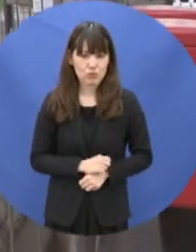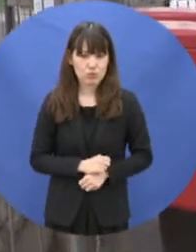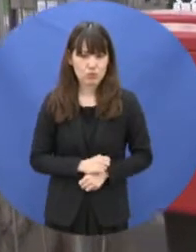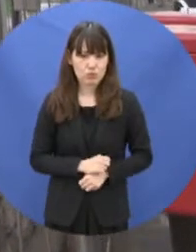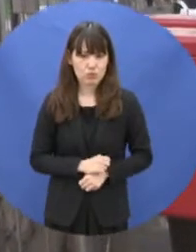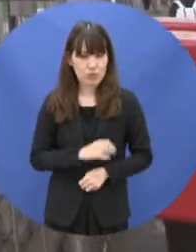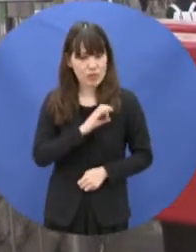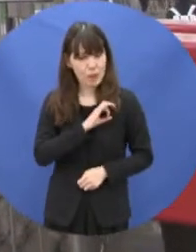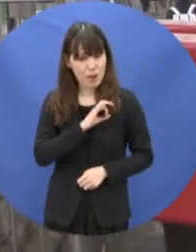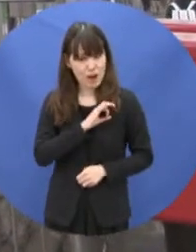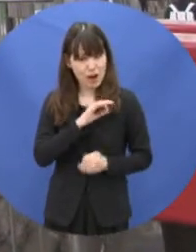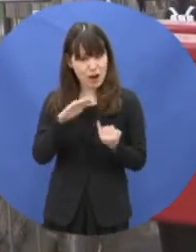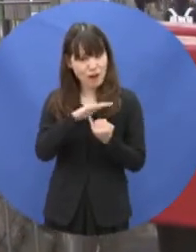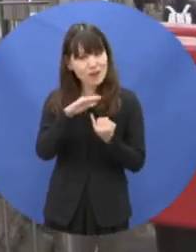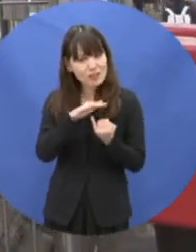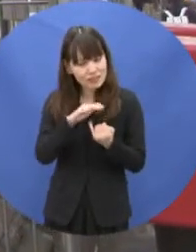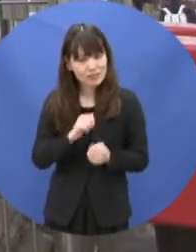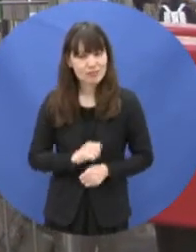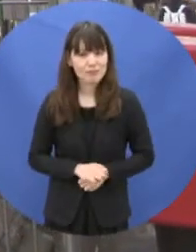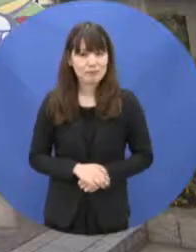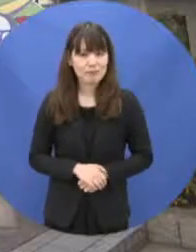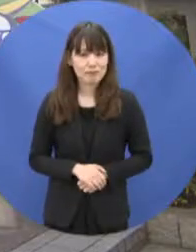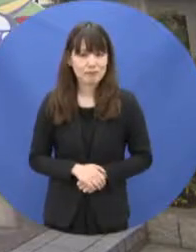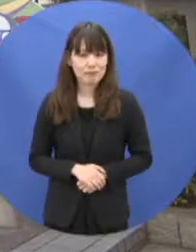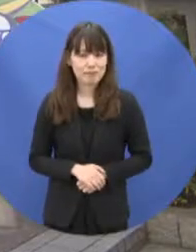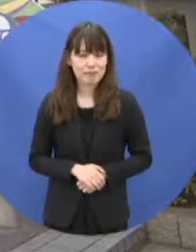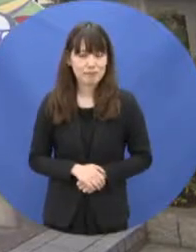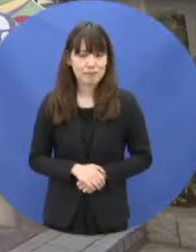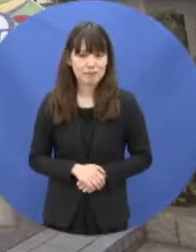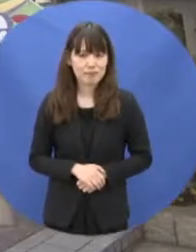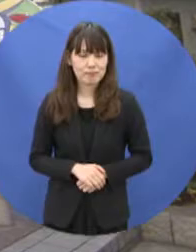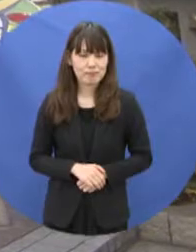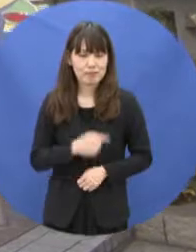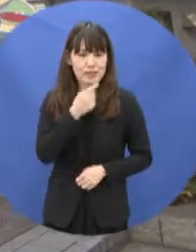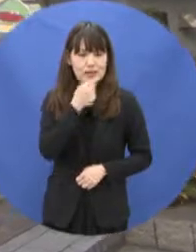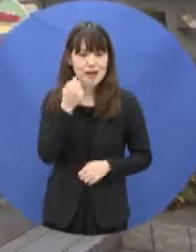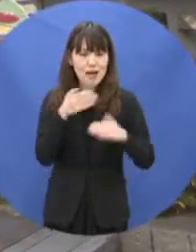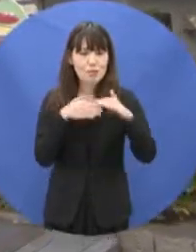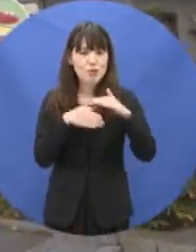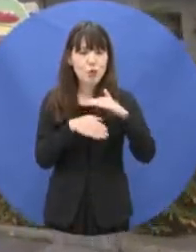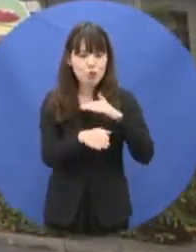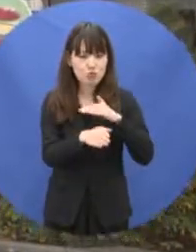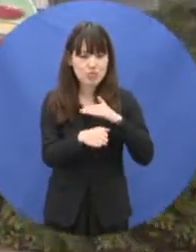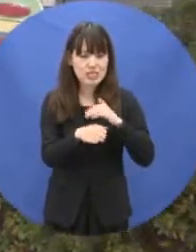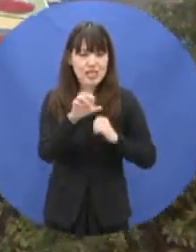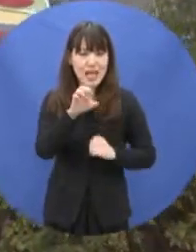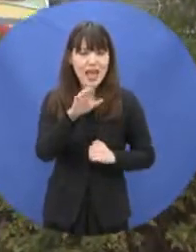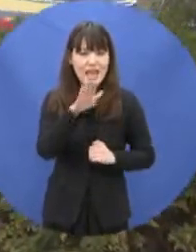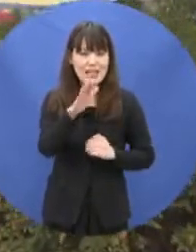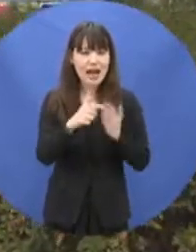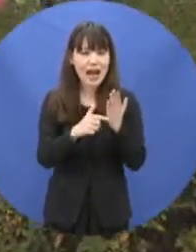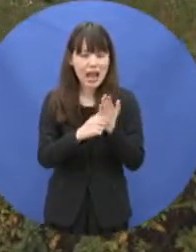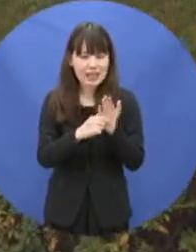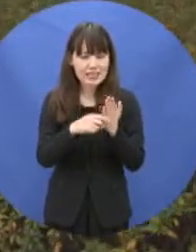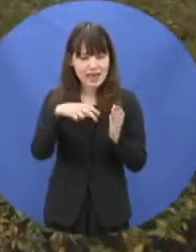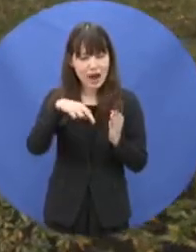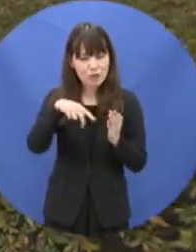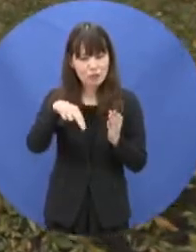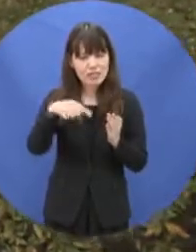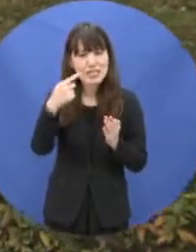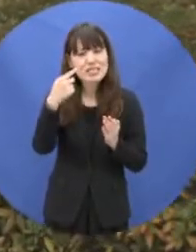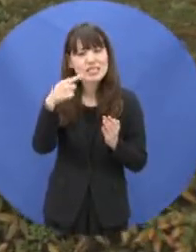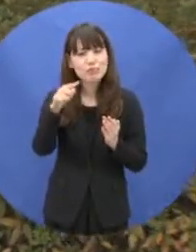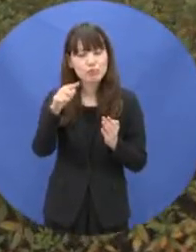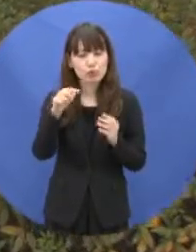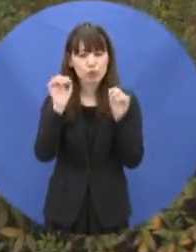ゃん、はい、かわいらしい名前ですね。 地下鉄御堂筋線江坂駅から徒歩1分の場